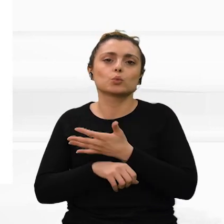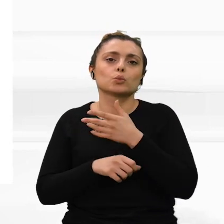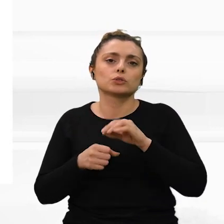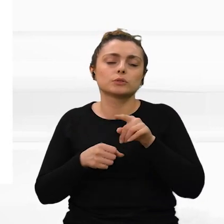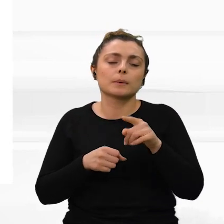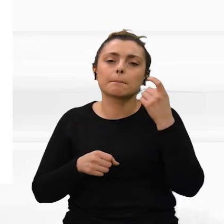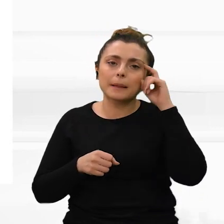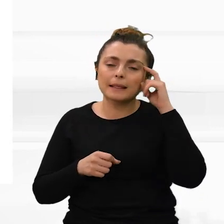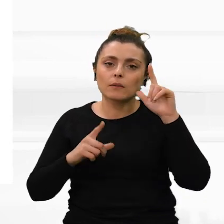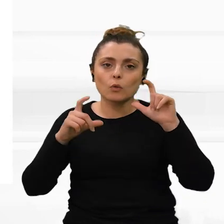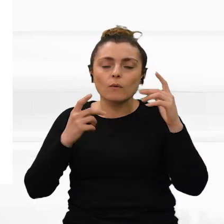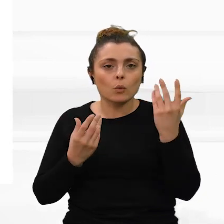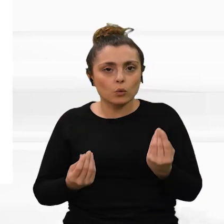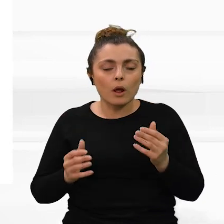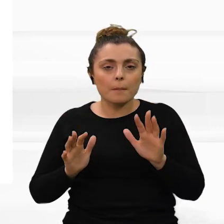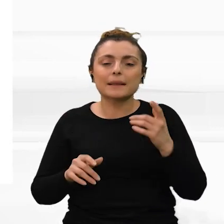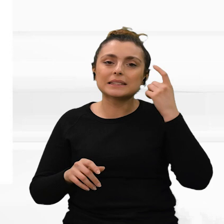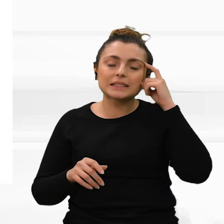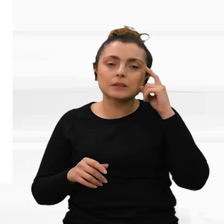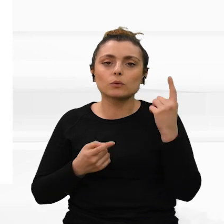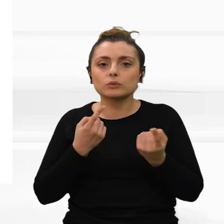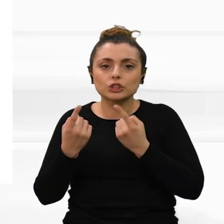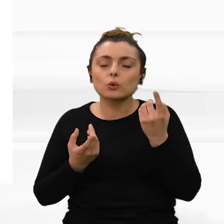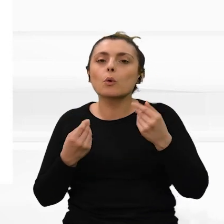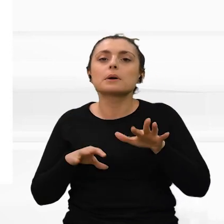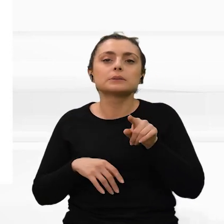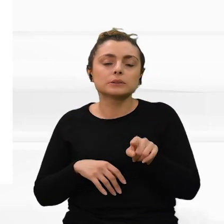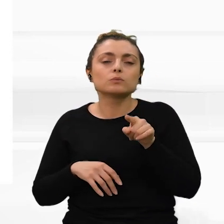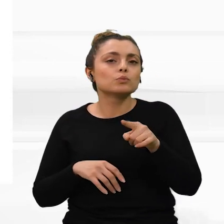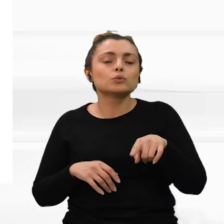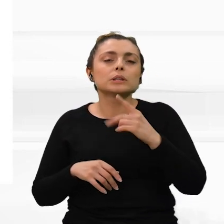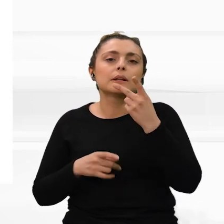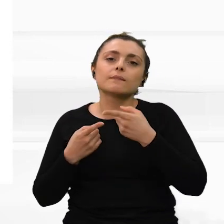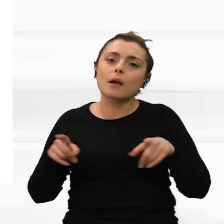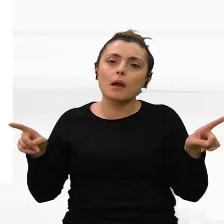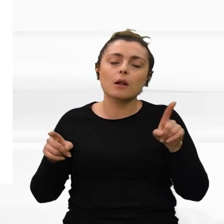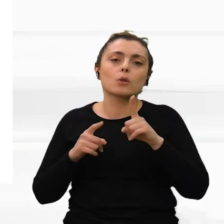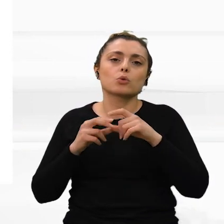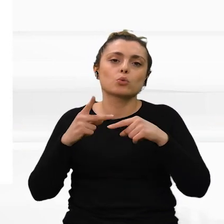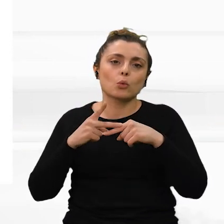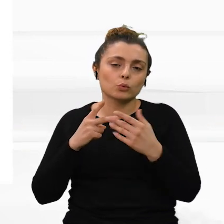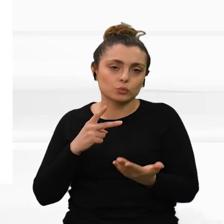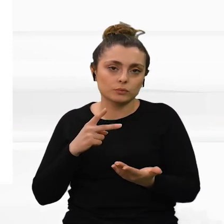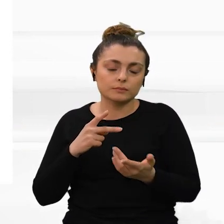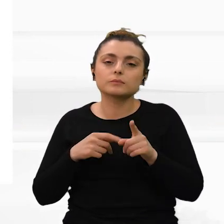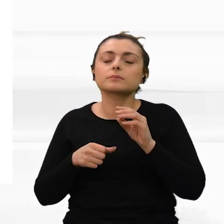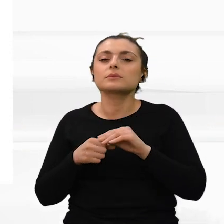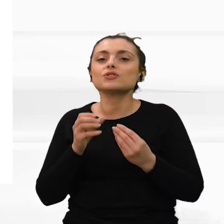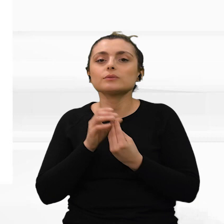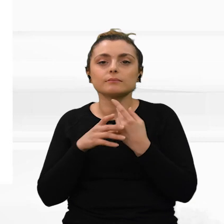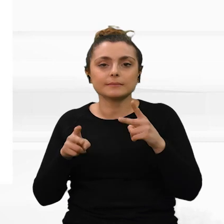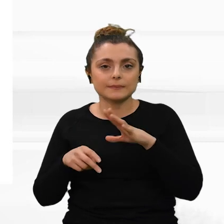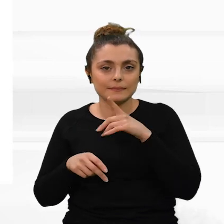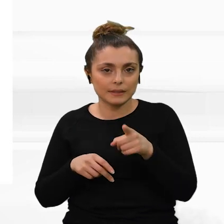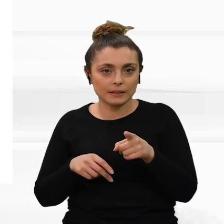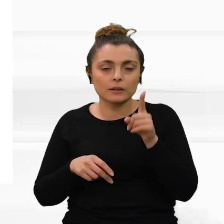soyuttur beynin fotoğrafı olur Fakat zihin ve ürünlerinin olmaz Bunlar iki farklı közdür bakın şuradan